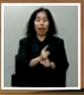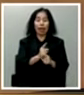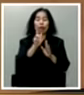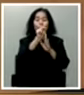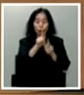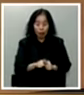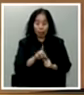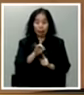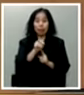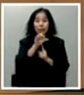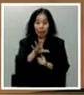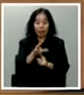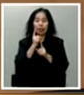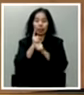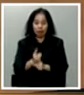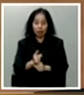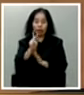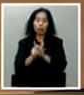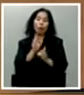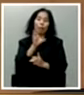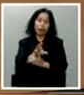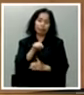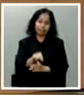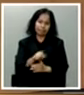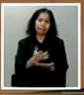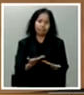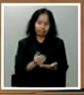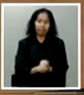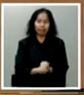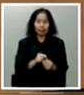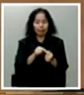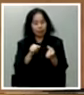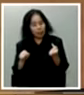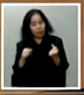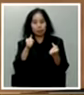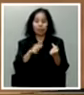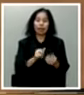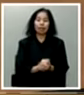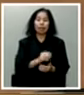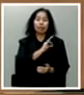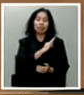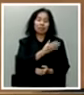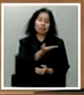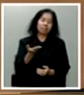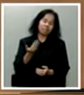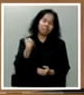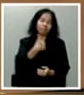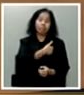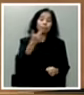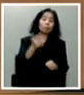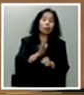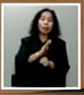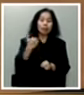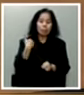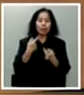ข้อ83วงเล็บ2ข้อบังคับไปอย่างนั้นนะมันไม่สามารถไปอย่างอื่นได้ก็เลยทำให้สมาชิกบางท่านอาจจะไม่พอใจแต่ว่